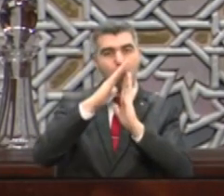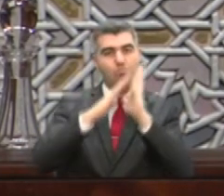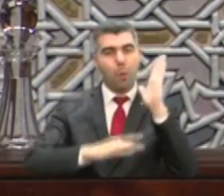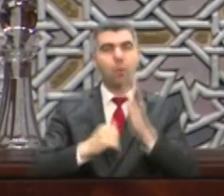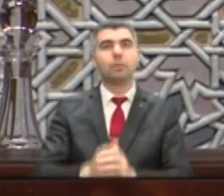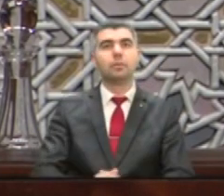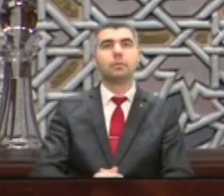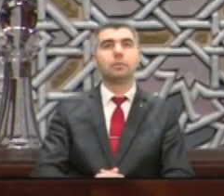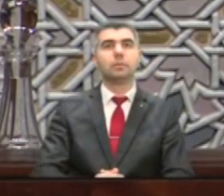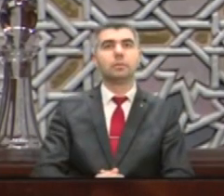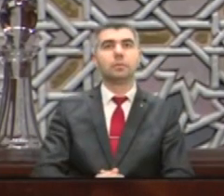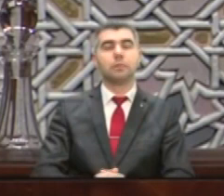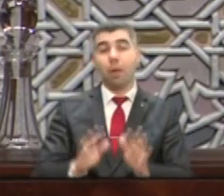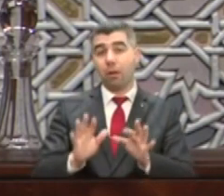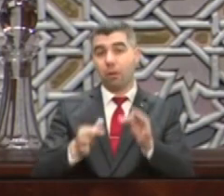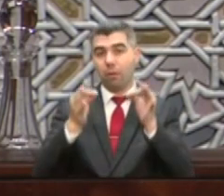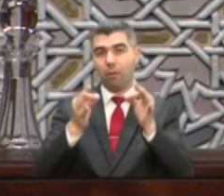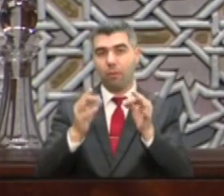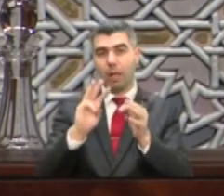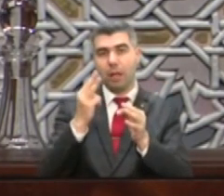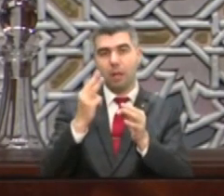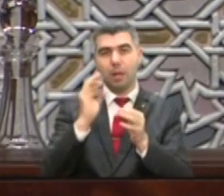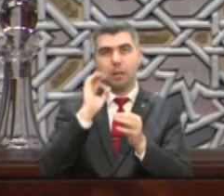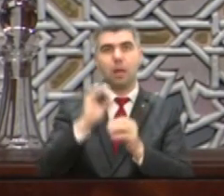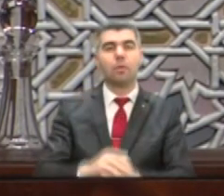وخاصة الفقرة الثالثة منه،